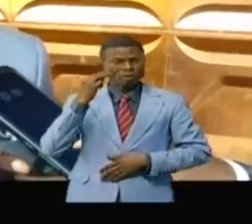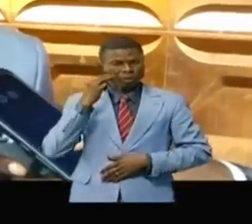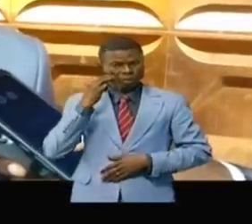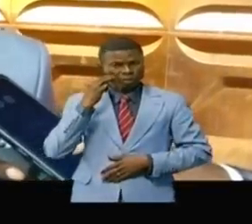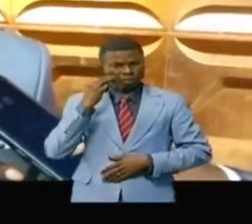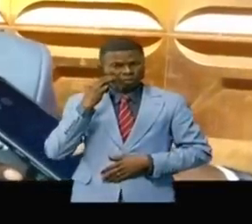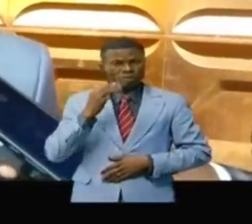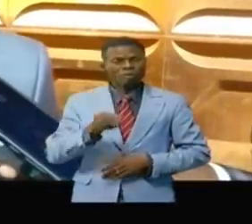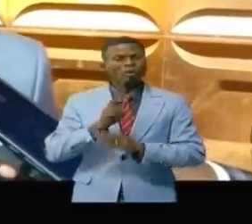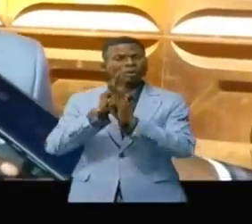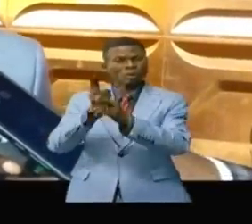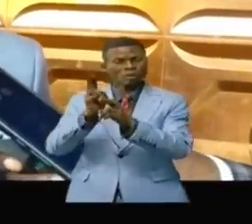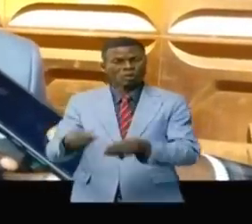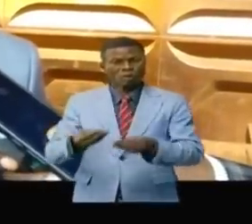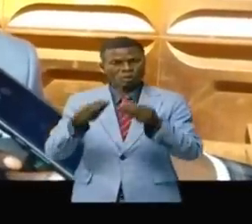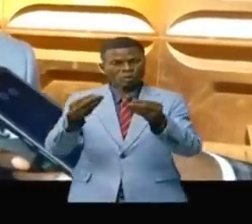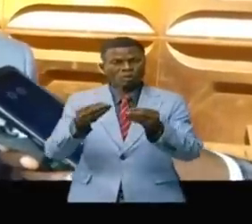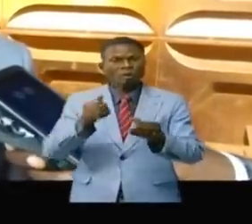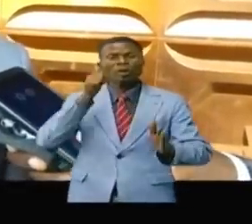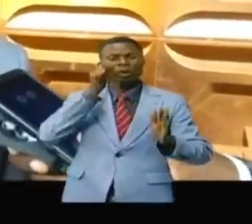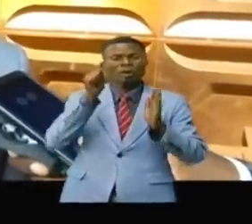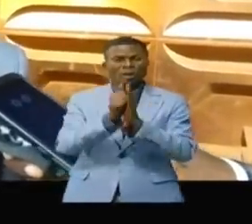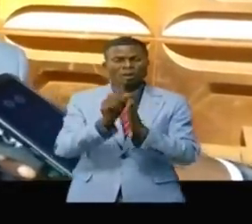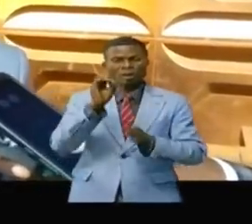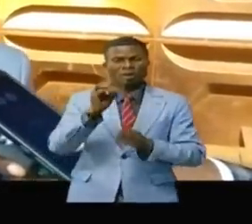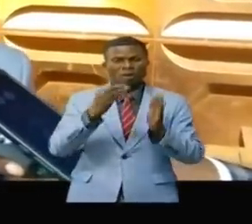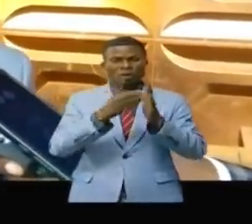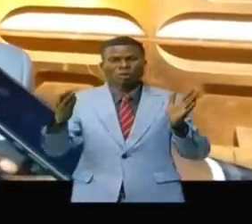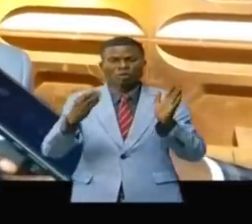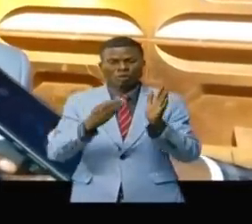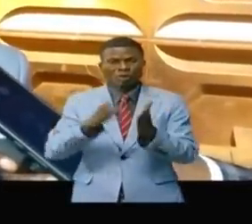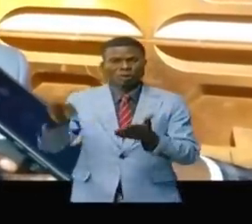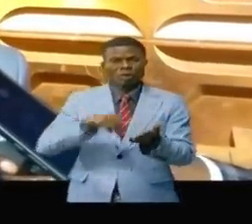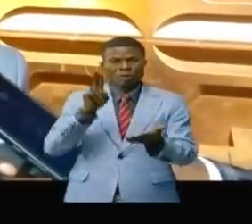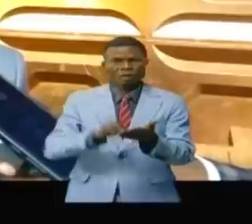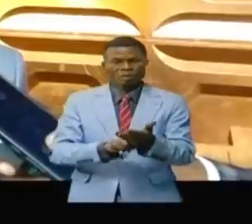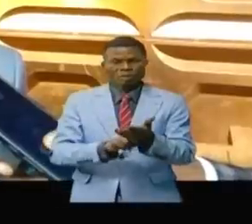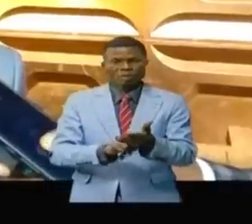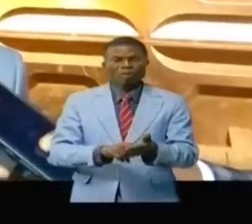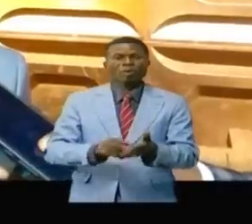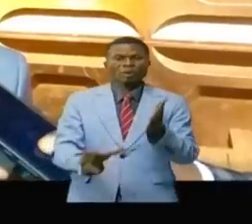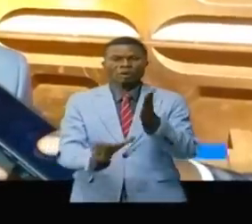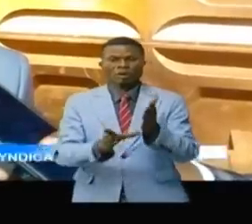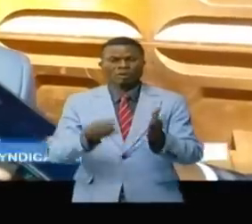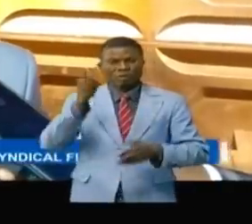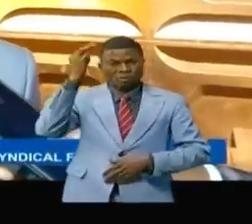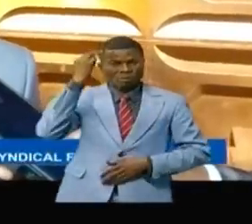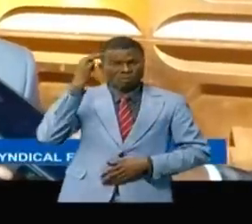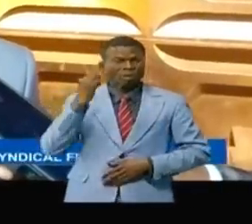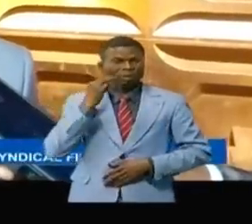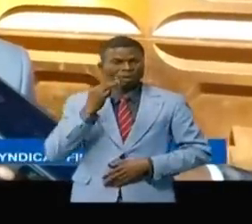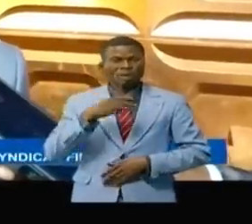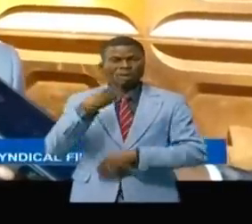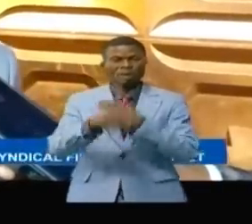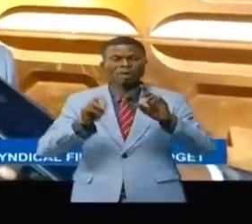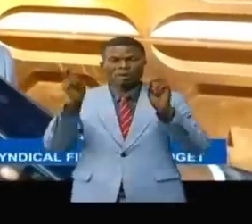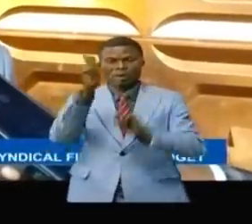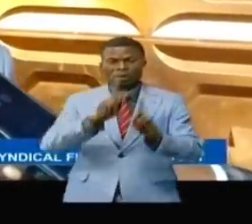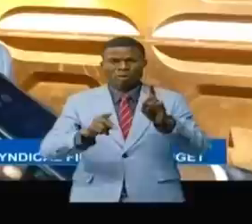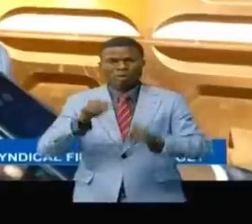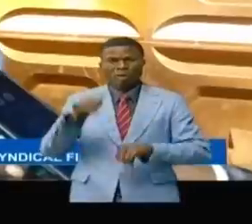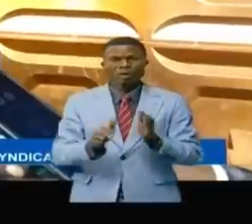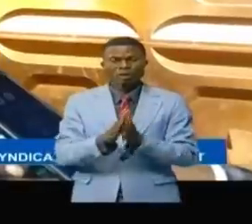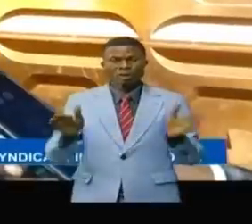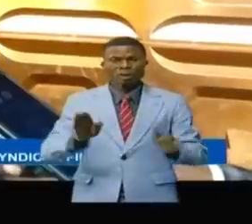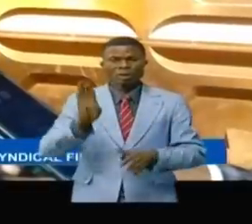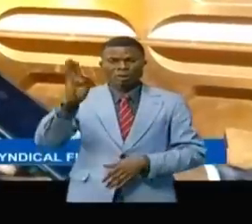avons fait une mise au point sous l'arrêté 099 signé par le VPM de la fonction publique. Et le secrétaire général Bailly